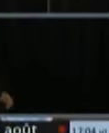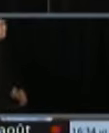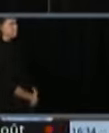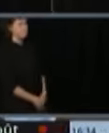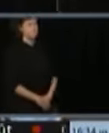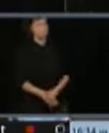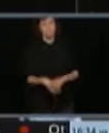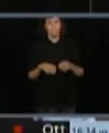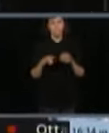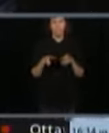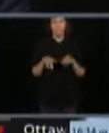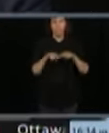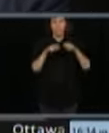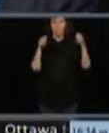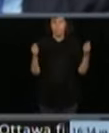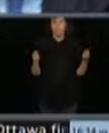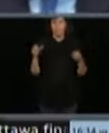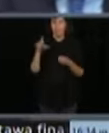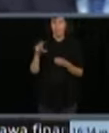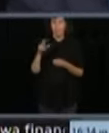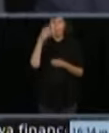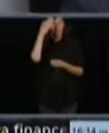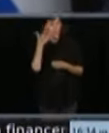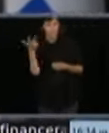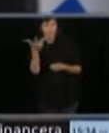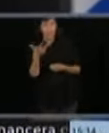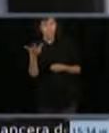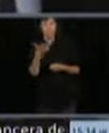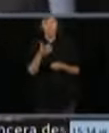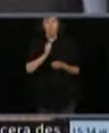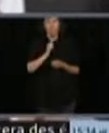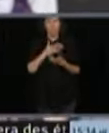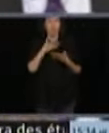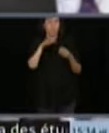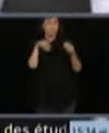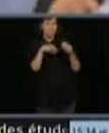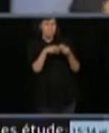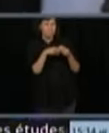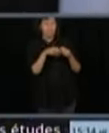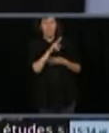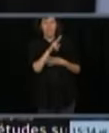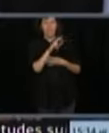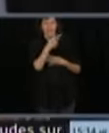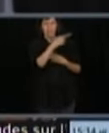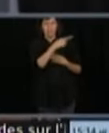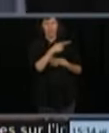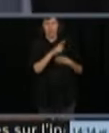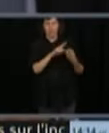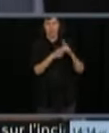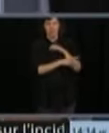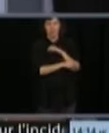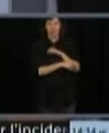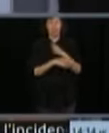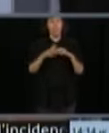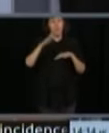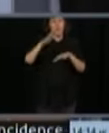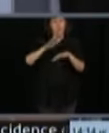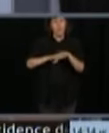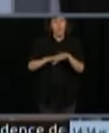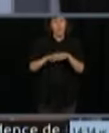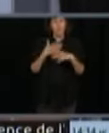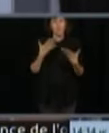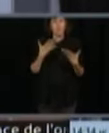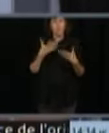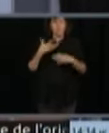question de ma collègue Valérie Gamache. Sur la cible de vaccination, bon, on a tout entendu, la lumière au bout du tunnel, le